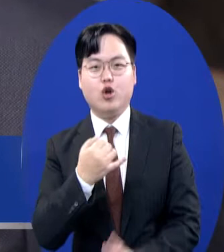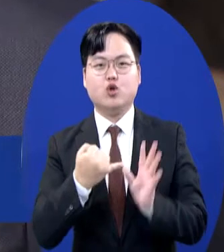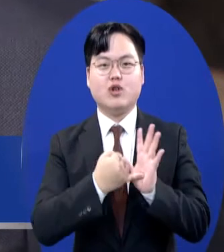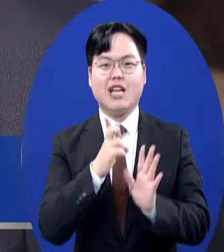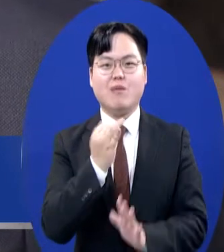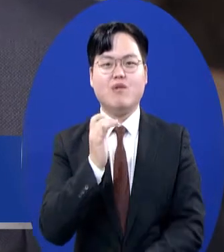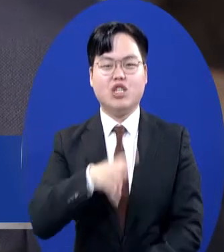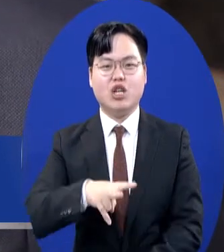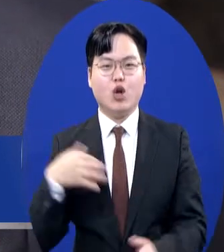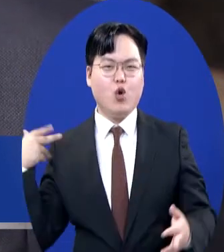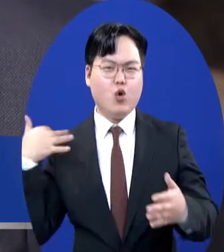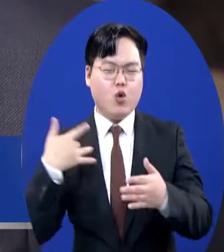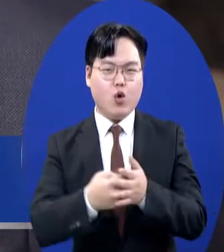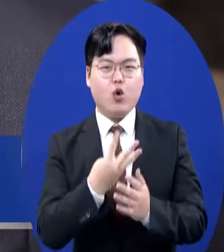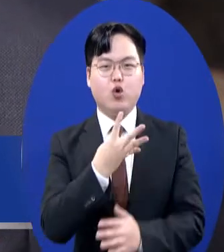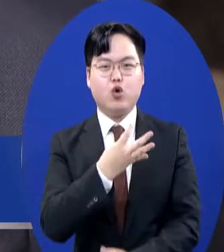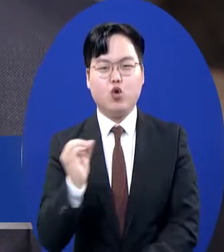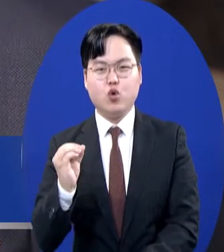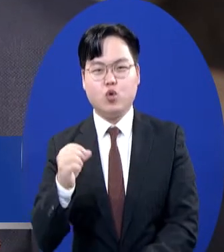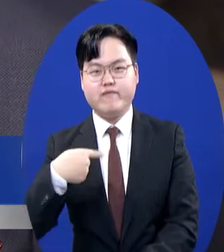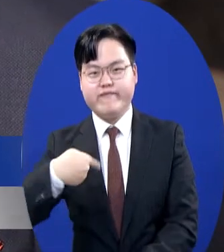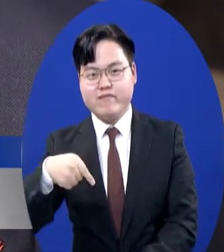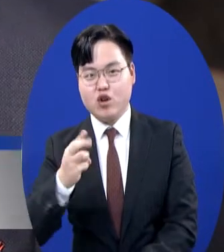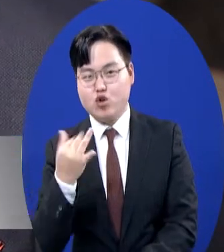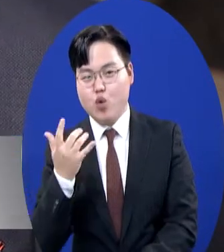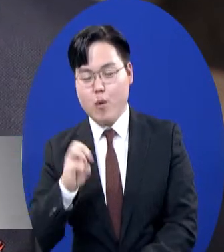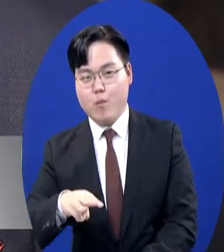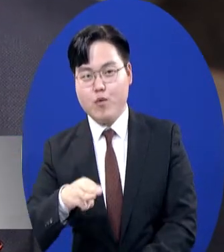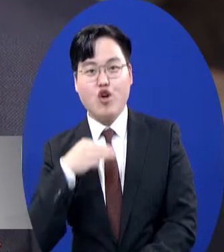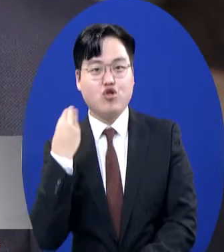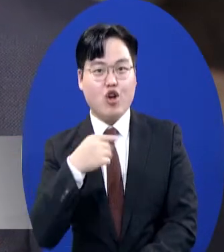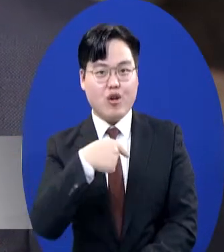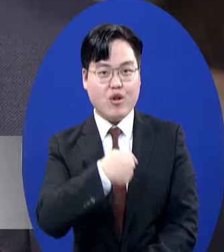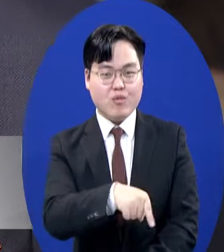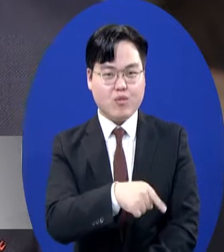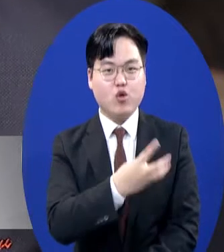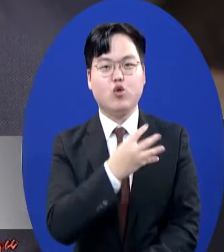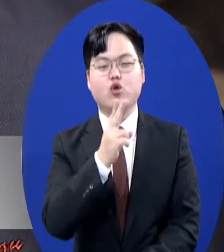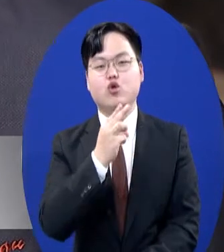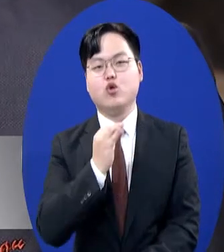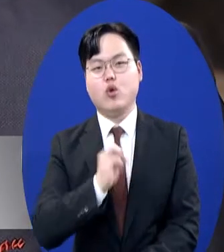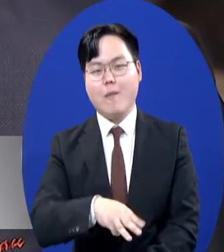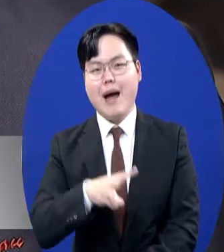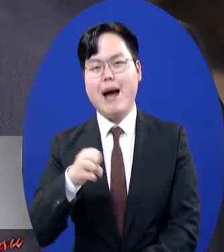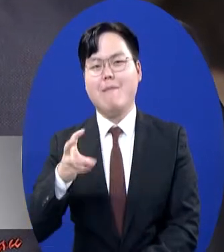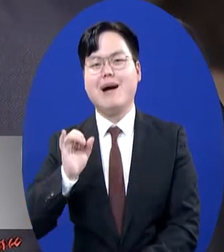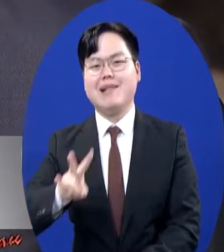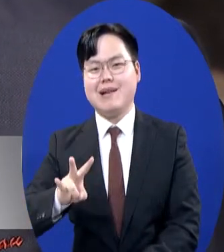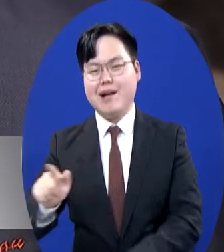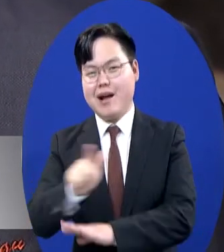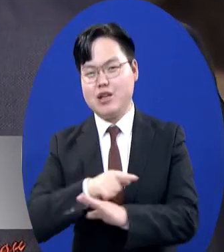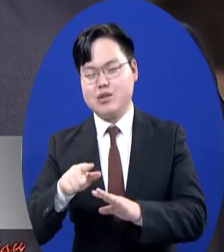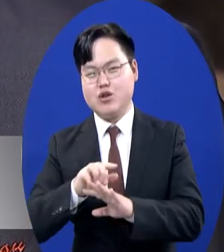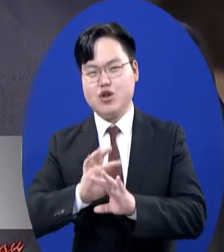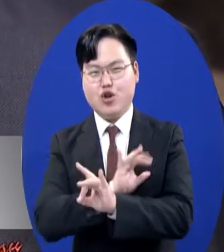хүртэх үржлэн хийгдэх 400 шугам, мөн толгойтын одоо сэргийн хотны хоогор хийгдэх 400 шугам, амглан чиглийн 400 шугам гээд